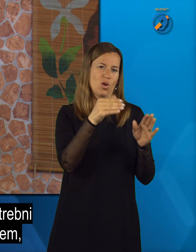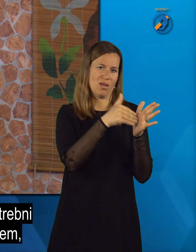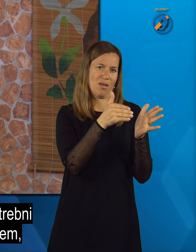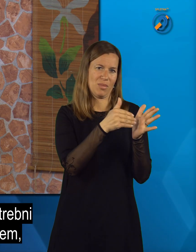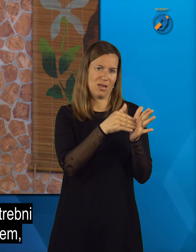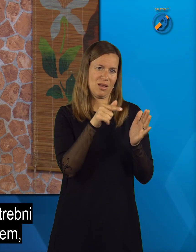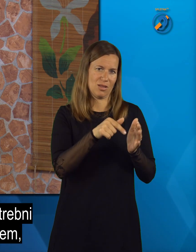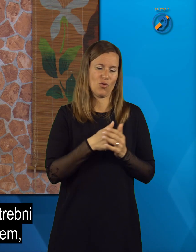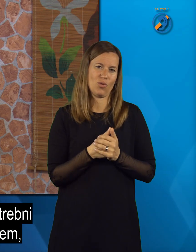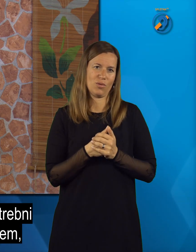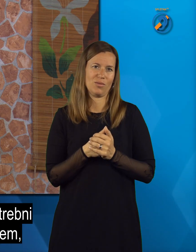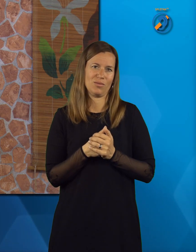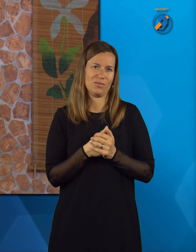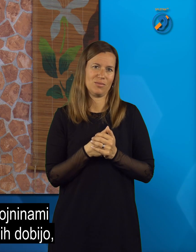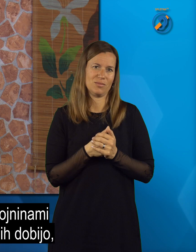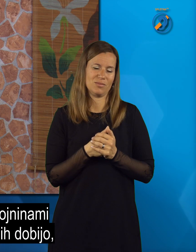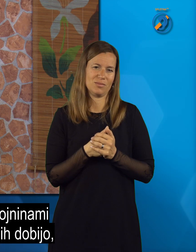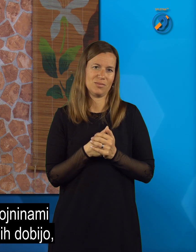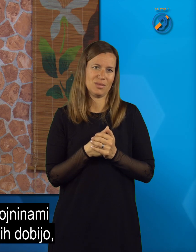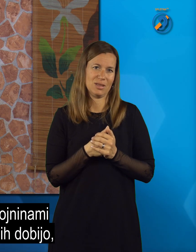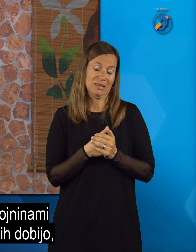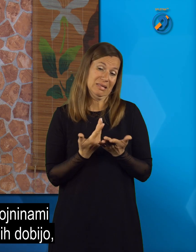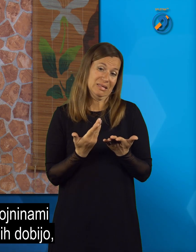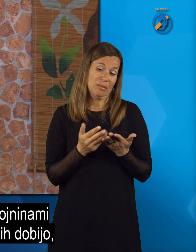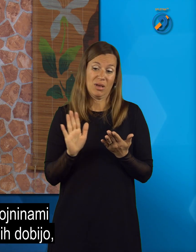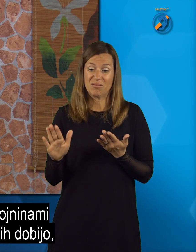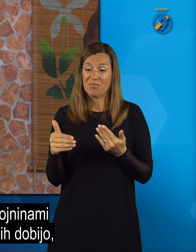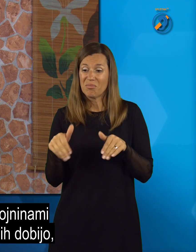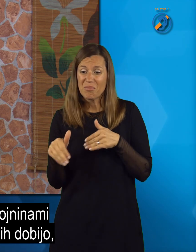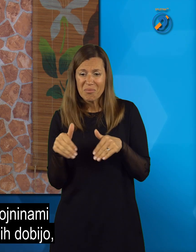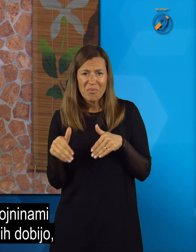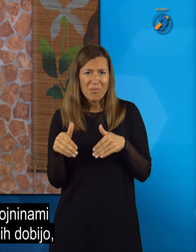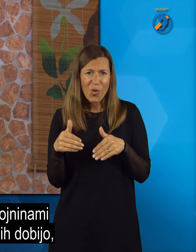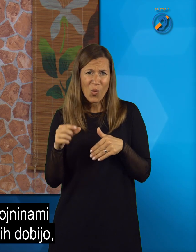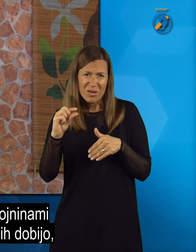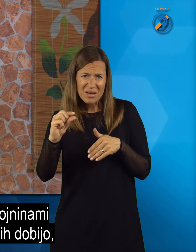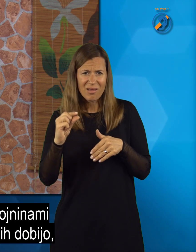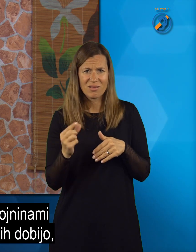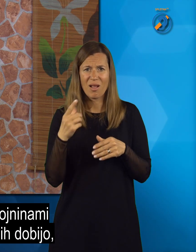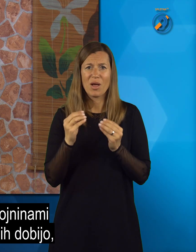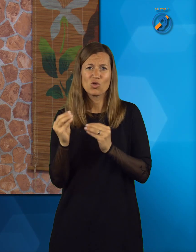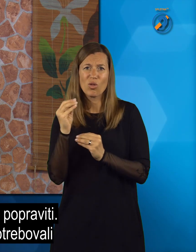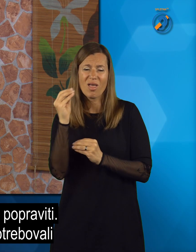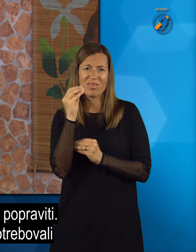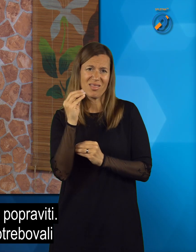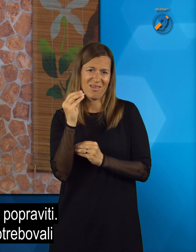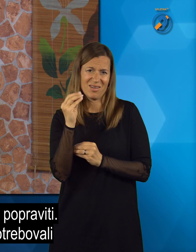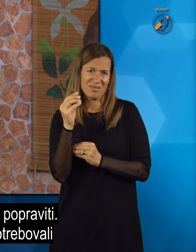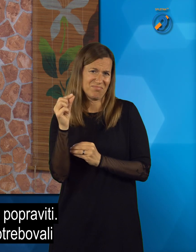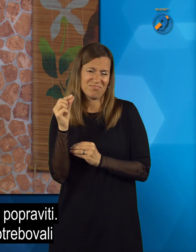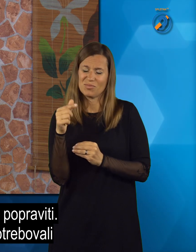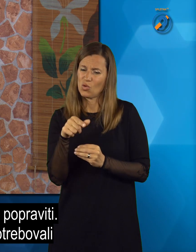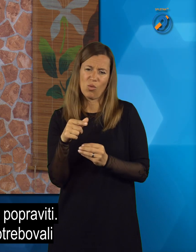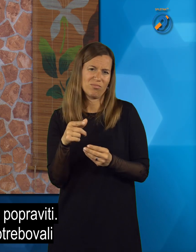potrebni toga. Ne vem, z njihove penzije ali tega dodatka, ko dobijo, ne, z toga